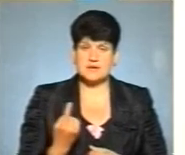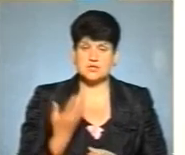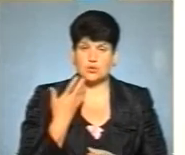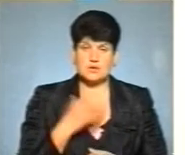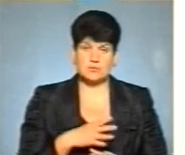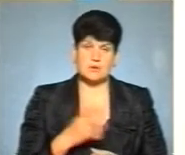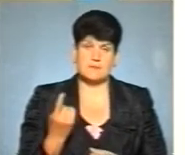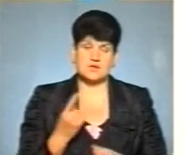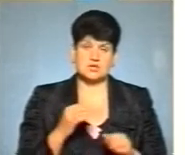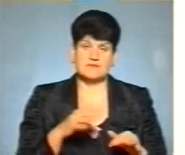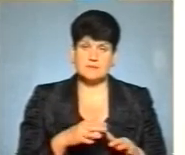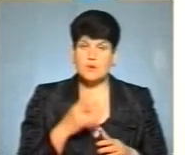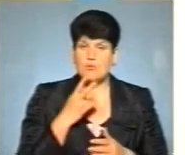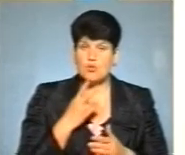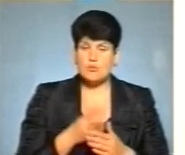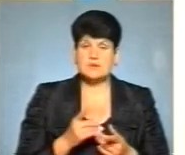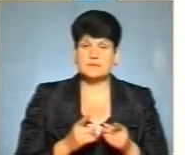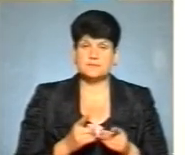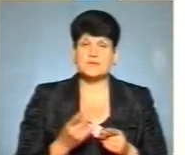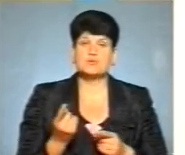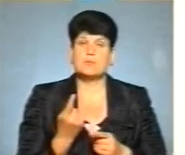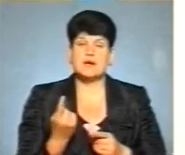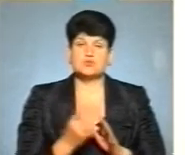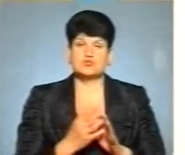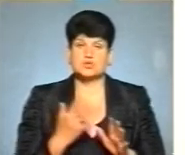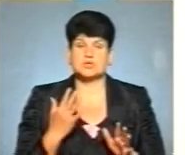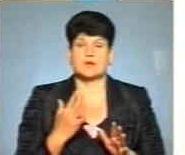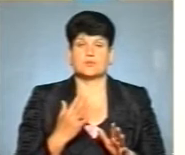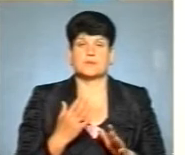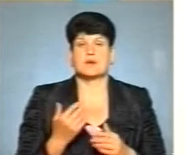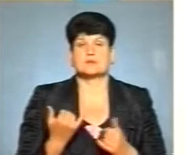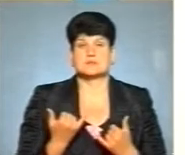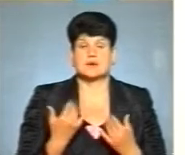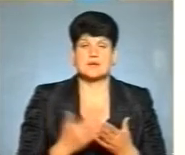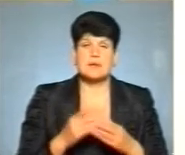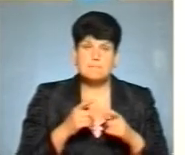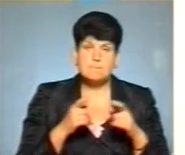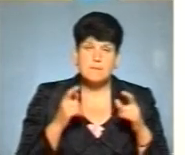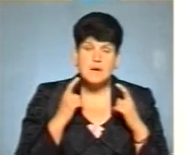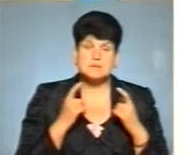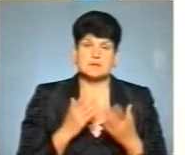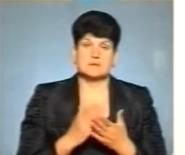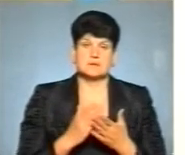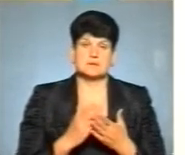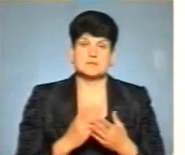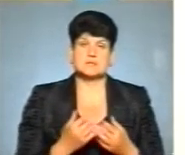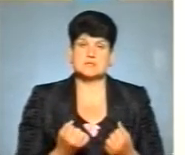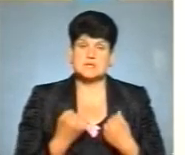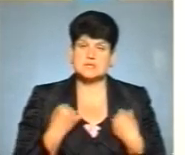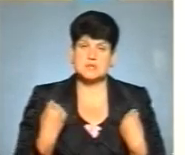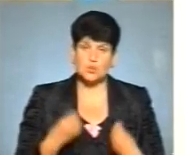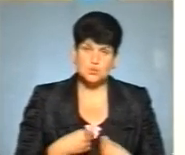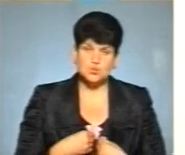хвиля, ми насправді побачили, що в першу чергу розставили пріоритети. Тобто зараз ідуть маски, ідуть захисні костюми,